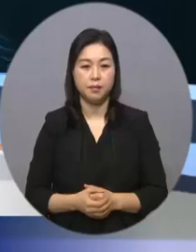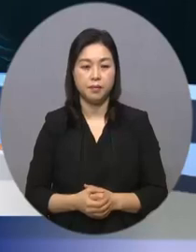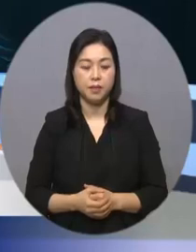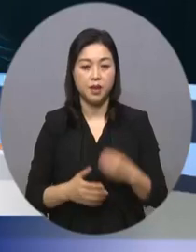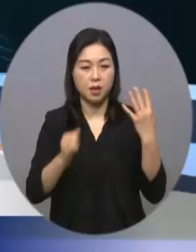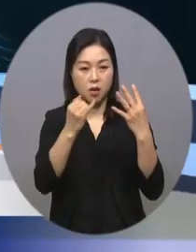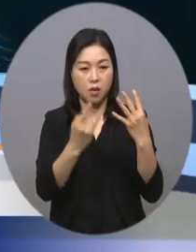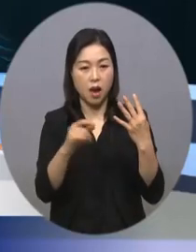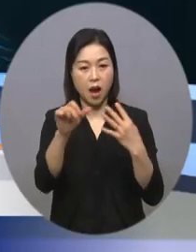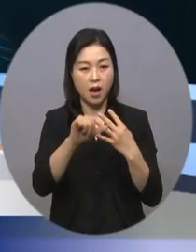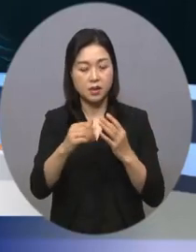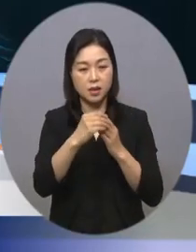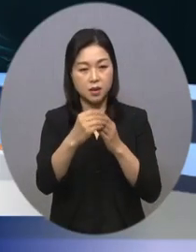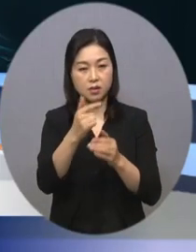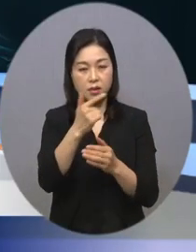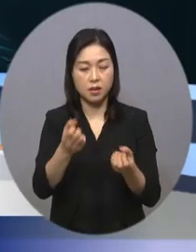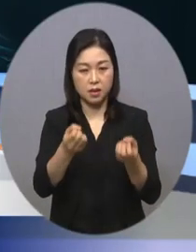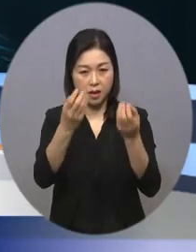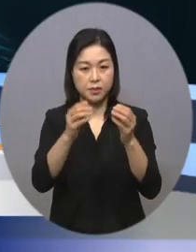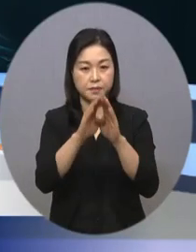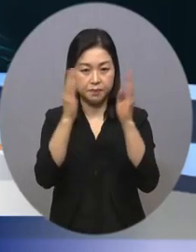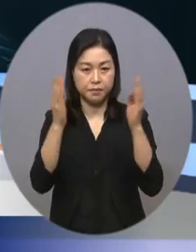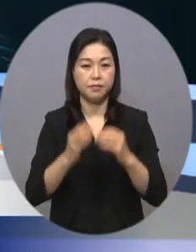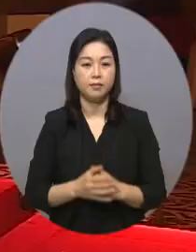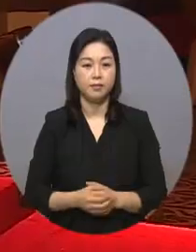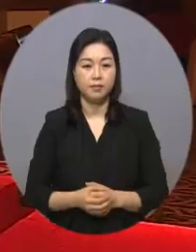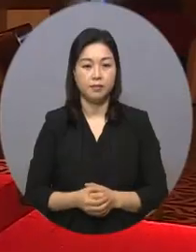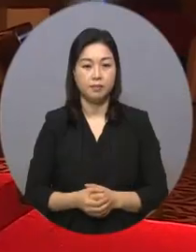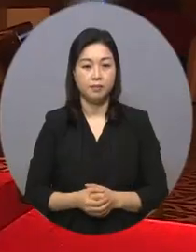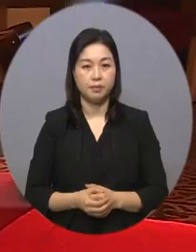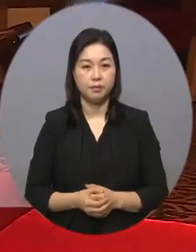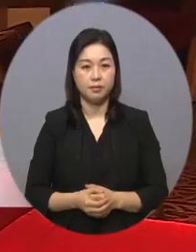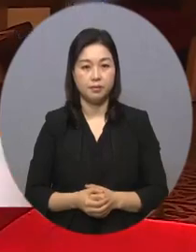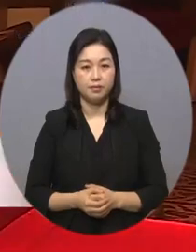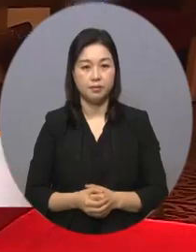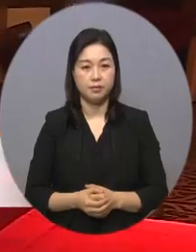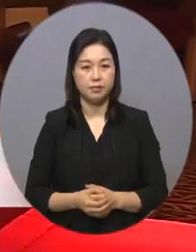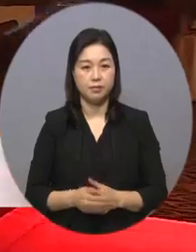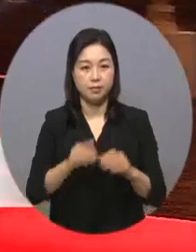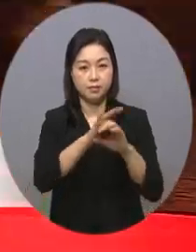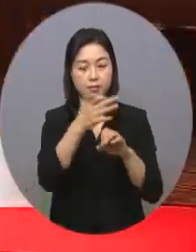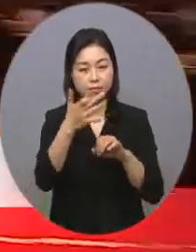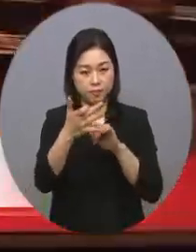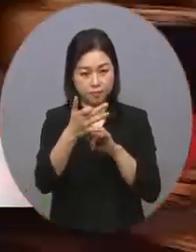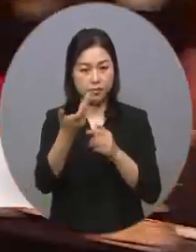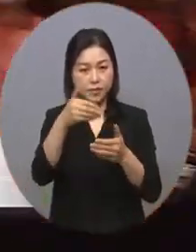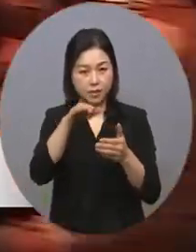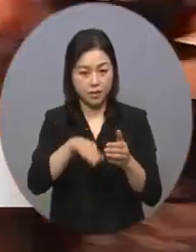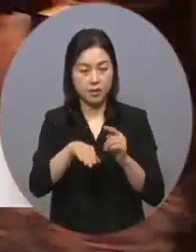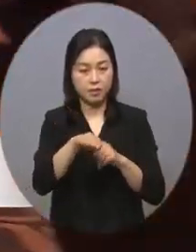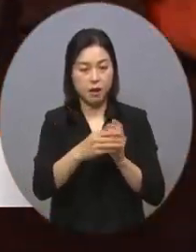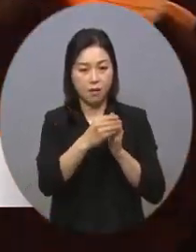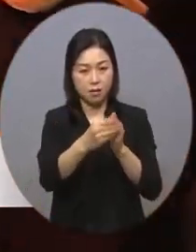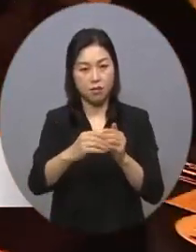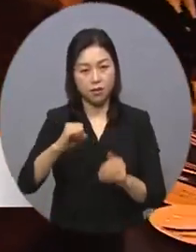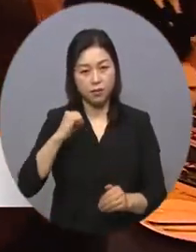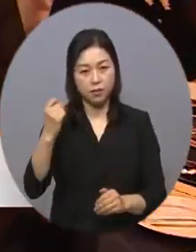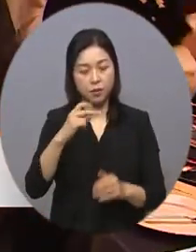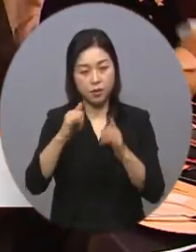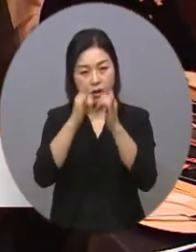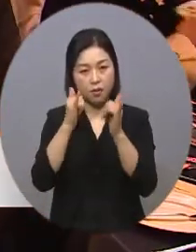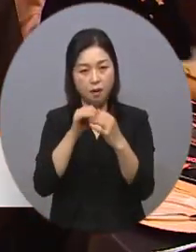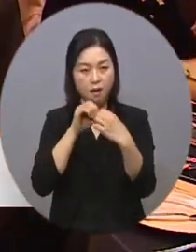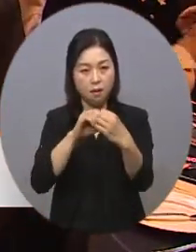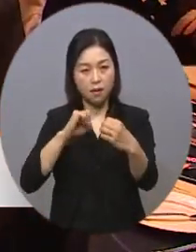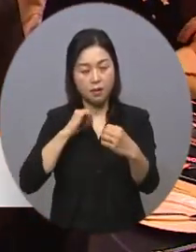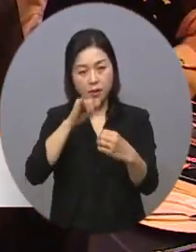제4회 아시아 리더 대상 시상식이 열렸습니다. 코로나19 위기 속에서도 탁월한 리더십과 사회적